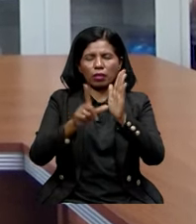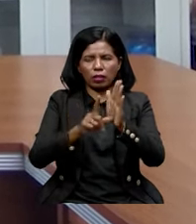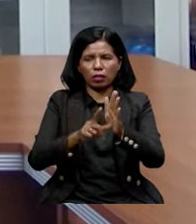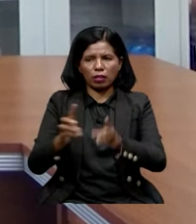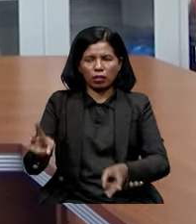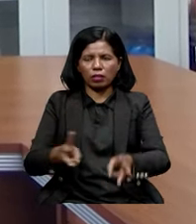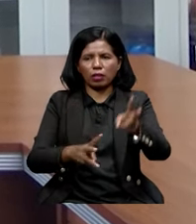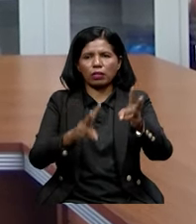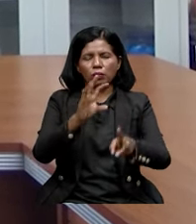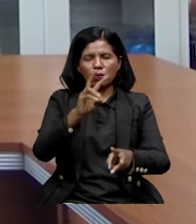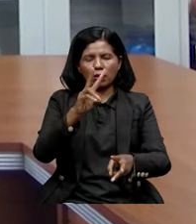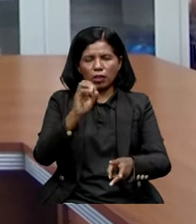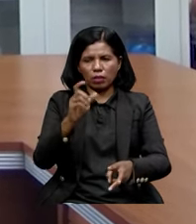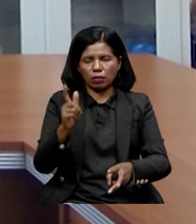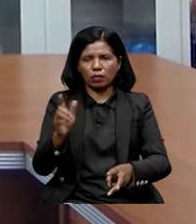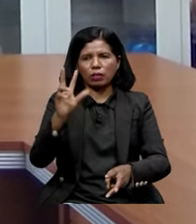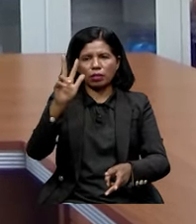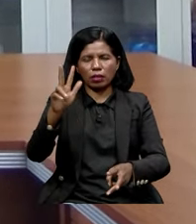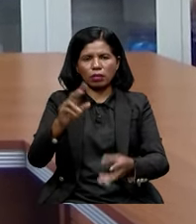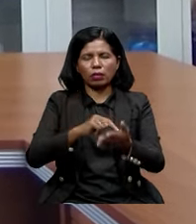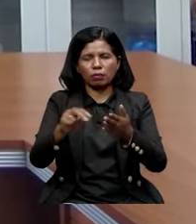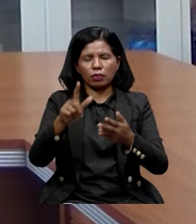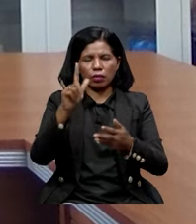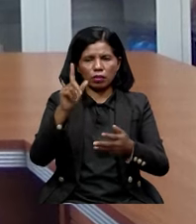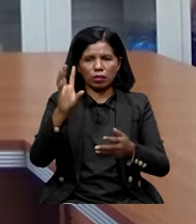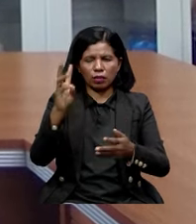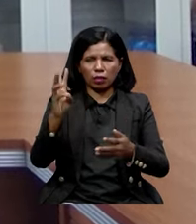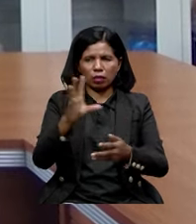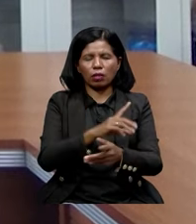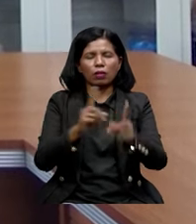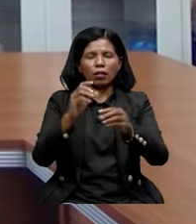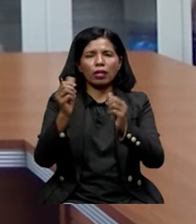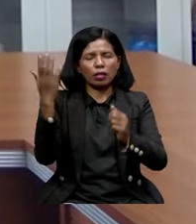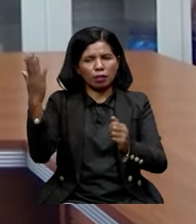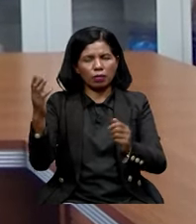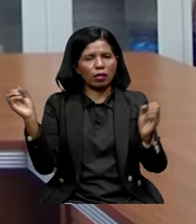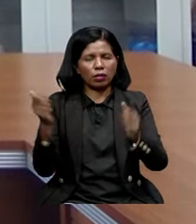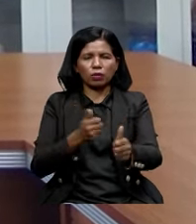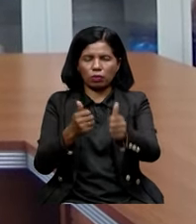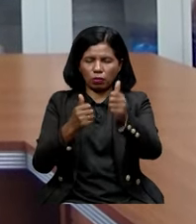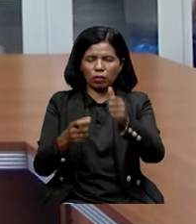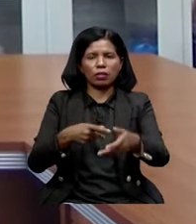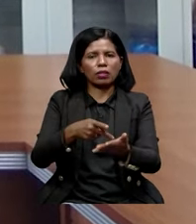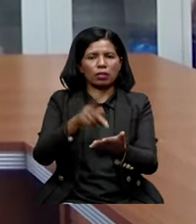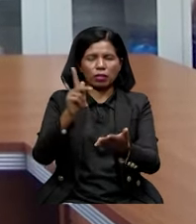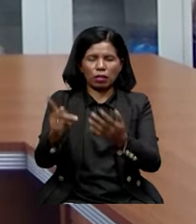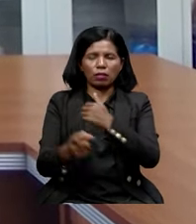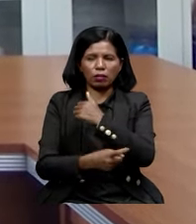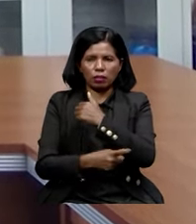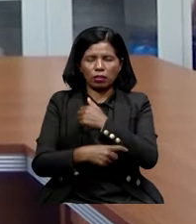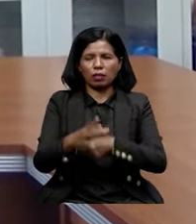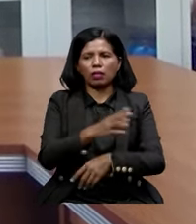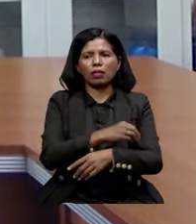distrada 2023 ne. Nomor 6, nabe mak antigu kuatku kuliah nomor, cerita mak melakukan kontra orang terjadi, sesi